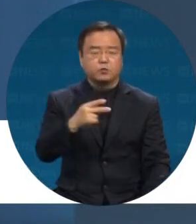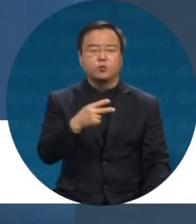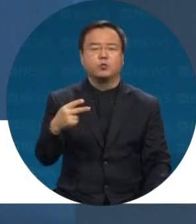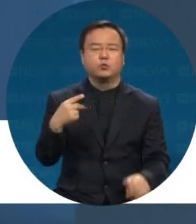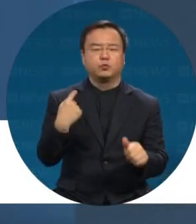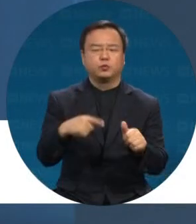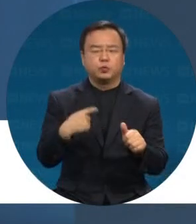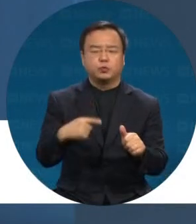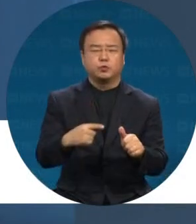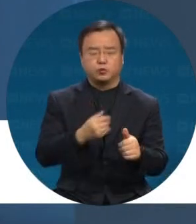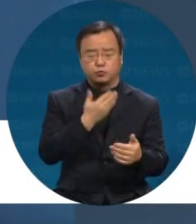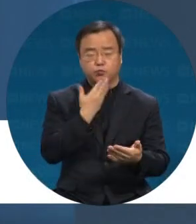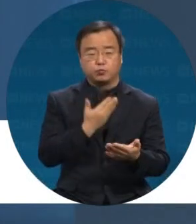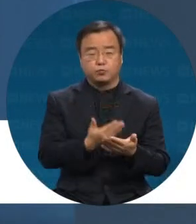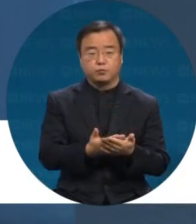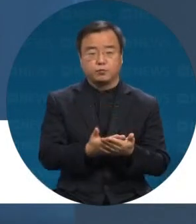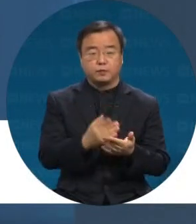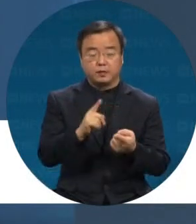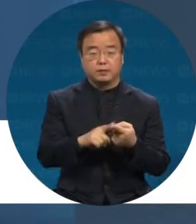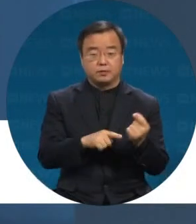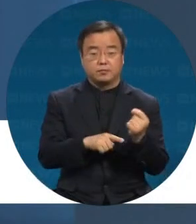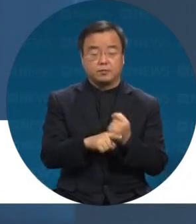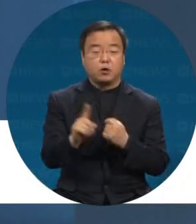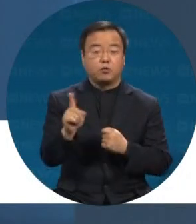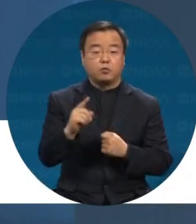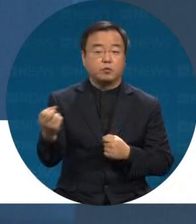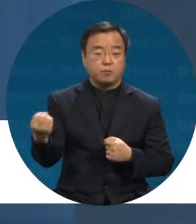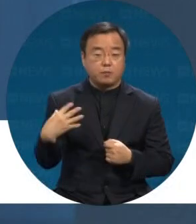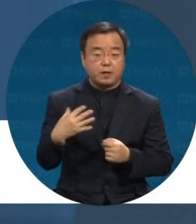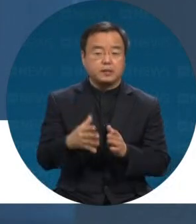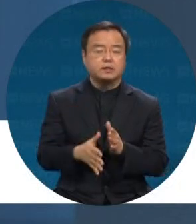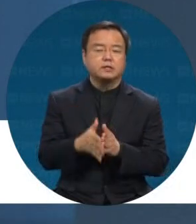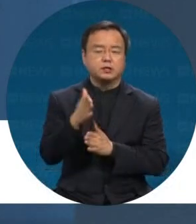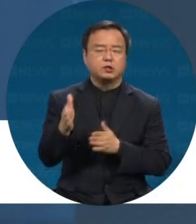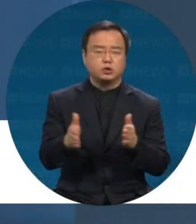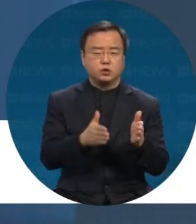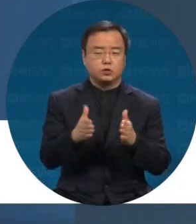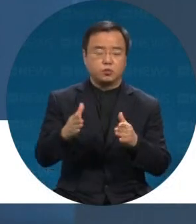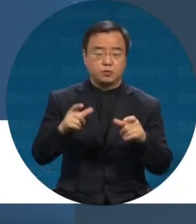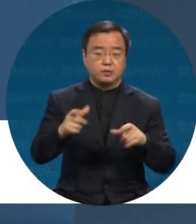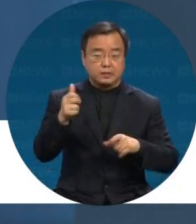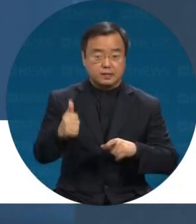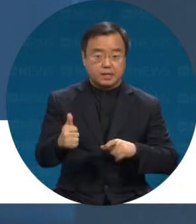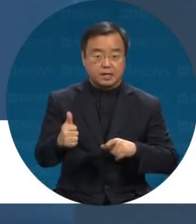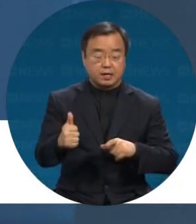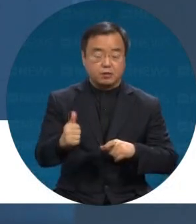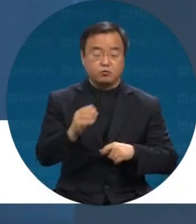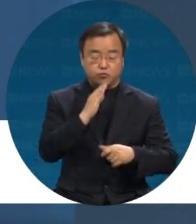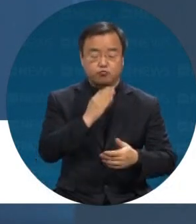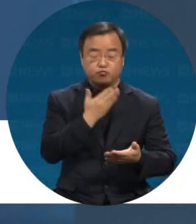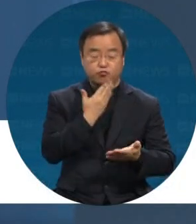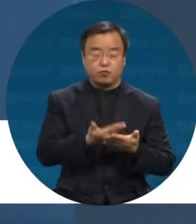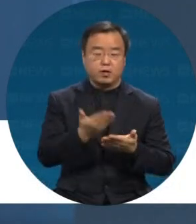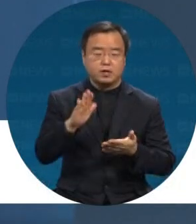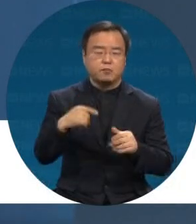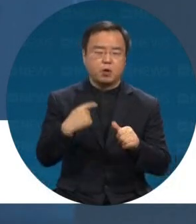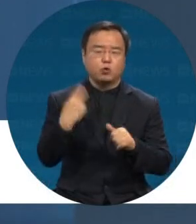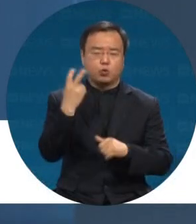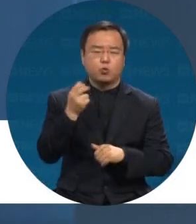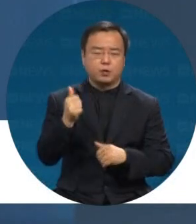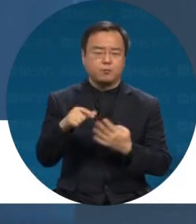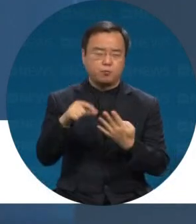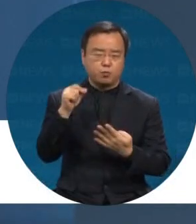분들은 시도지사 선거도 중요하지만 교육감을 더 잘 뽑아야 된다는 이야기를 많이 하고 있습니다